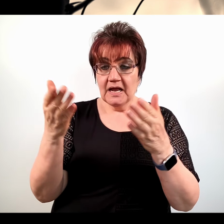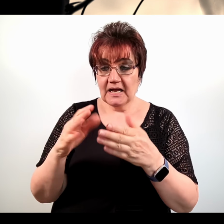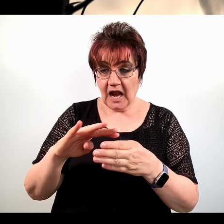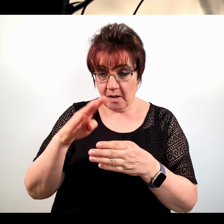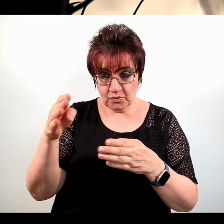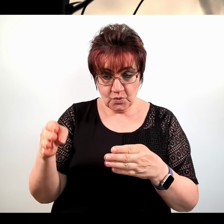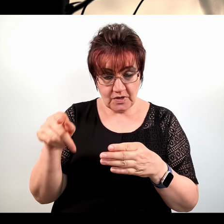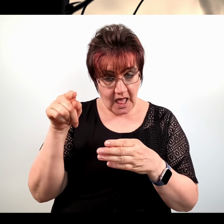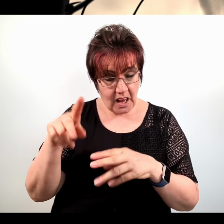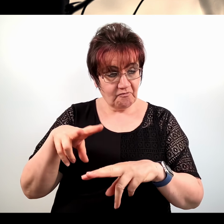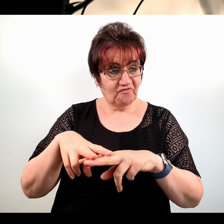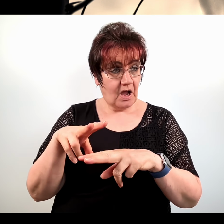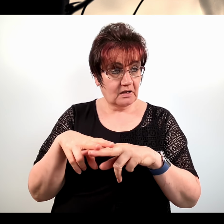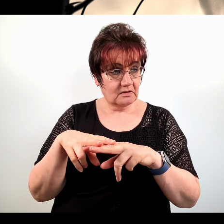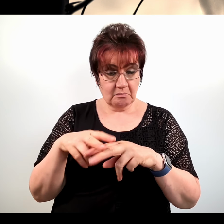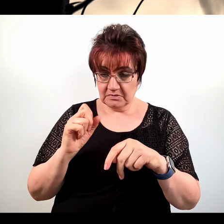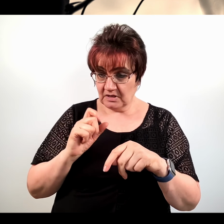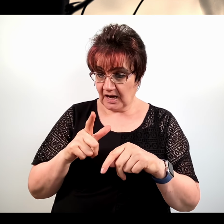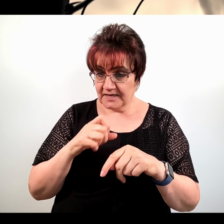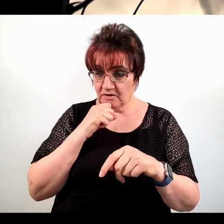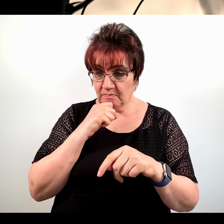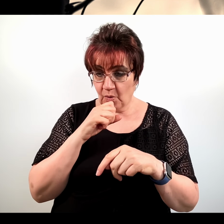Grabhügel vom reichen Bauern.